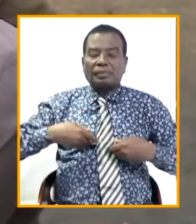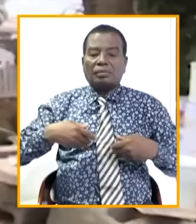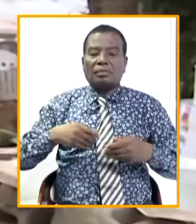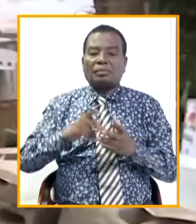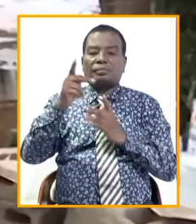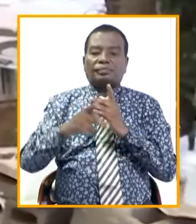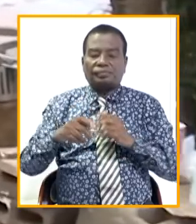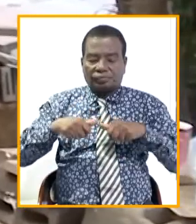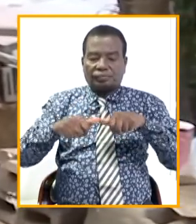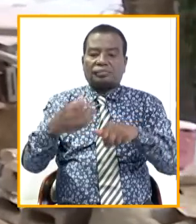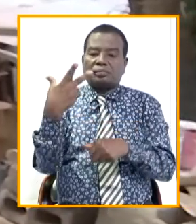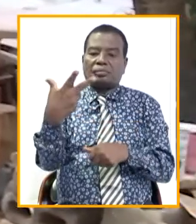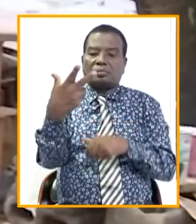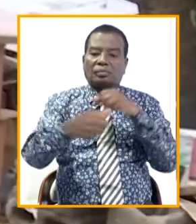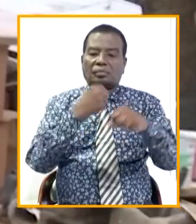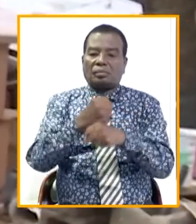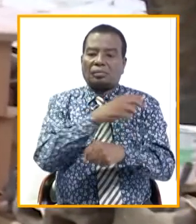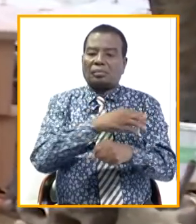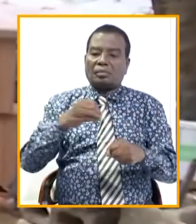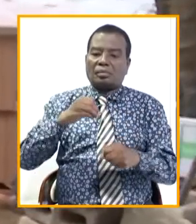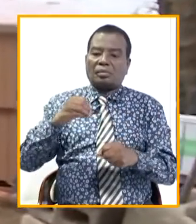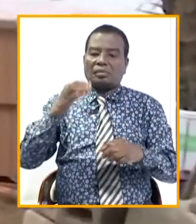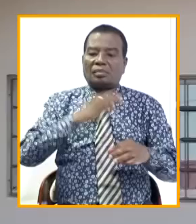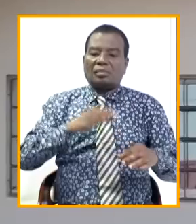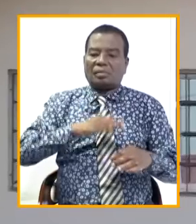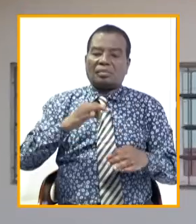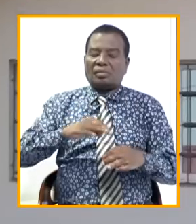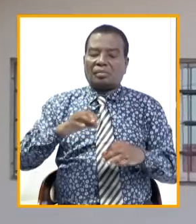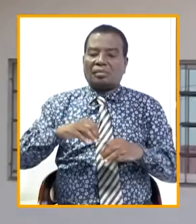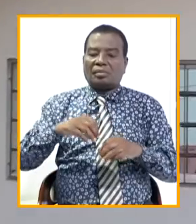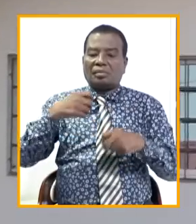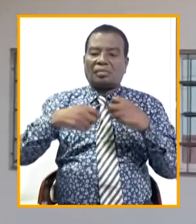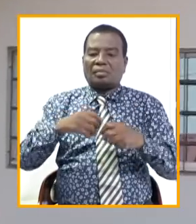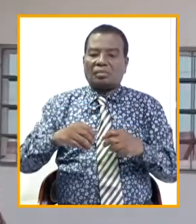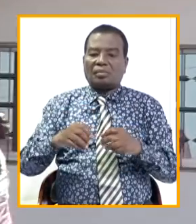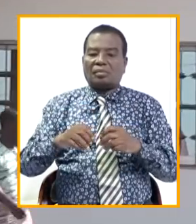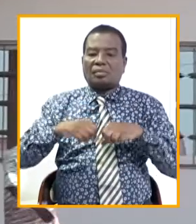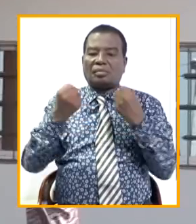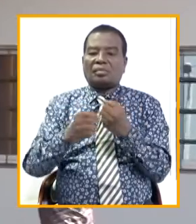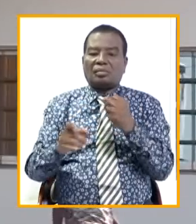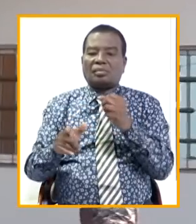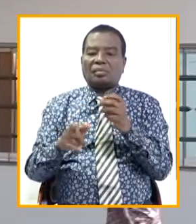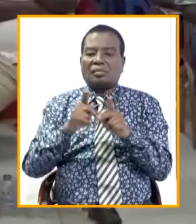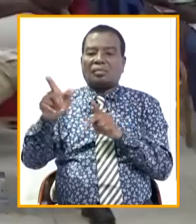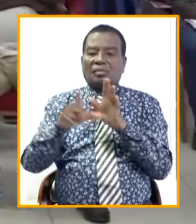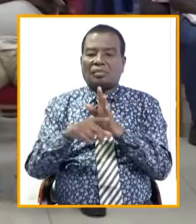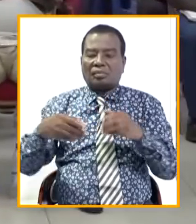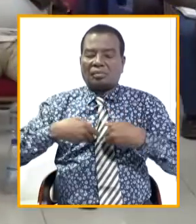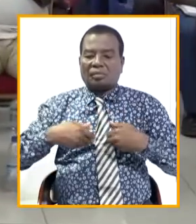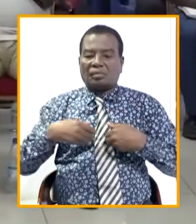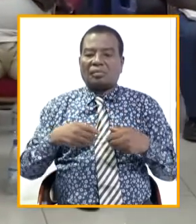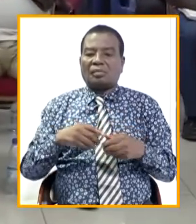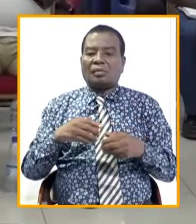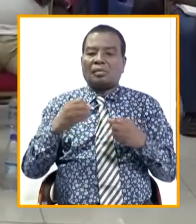Ce projet va durer 3 ans et vise à favoriser l'insertion socio-professionnelle des jeunes. 115 millions de francs CFA seront